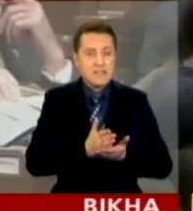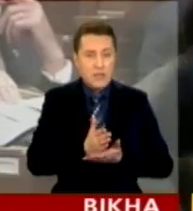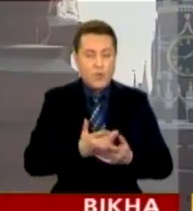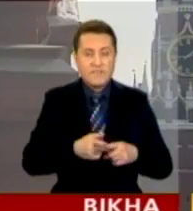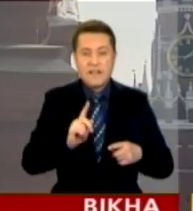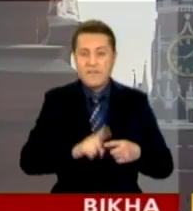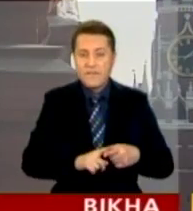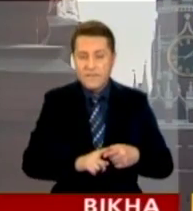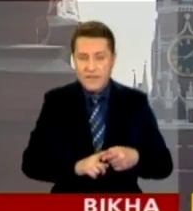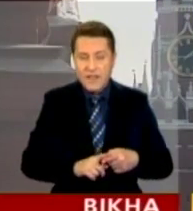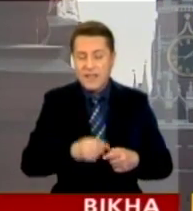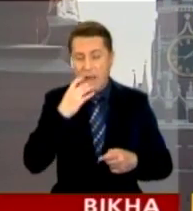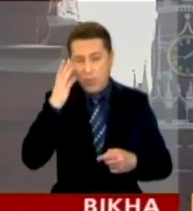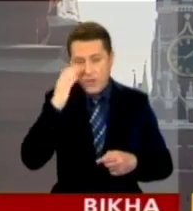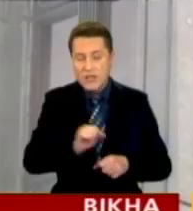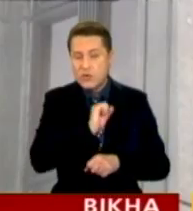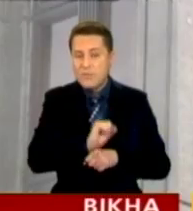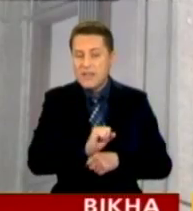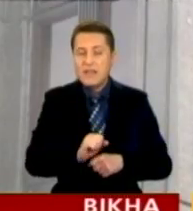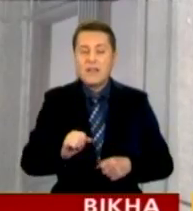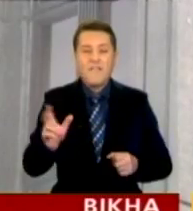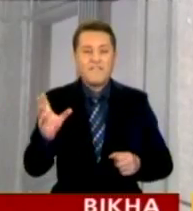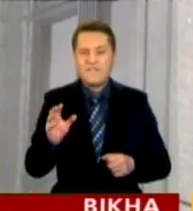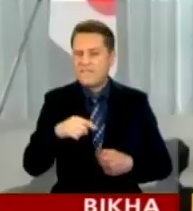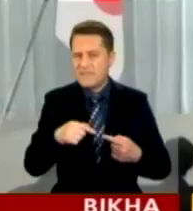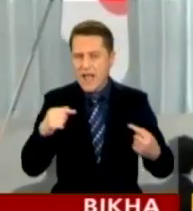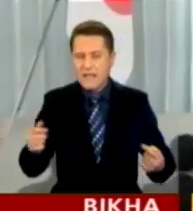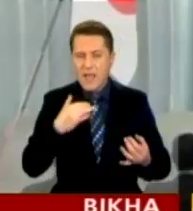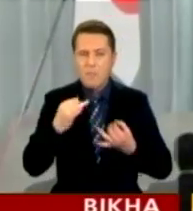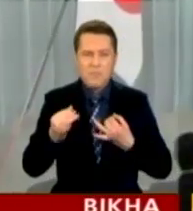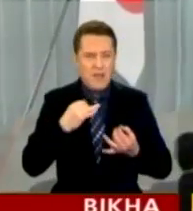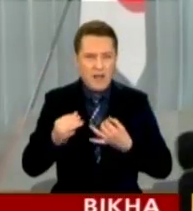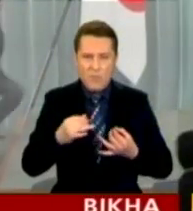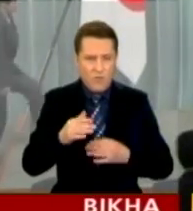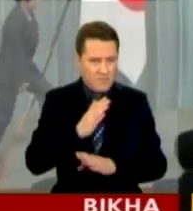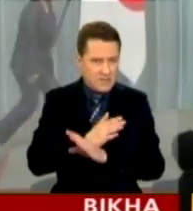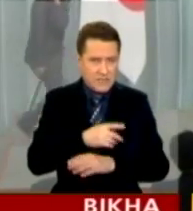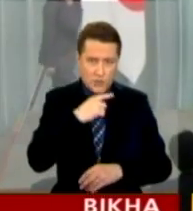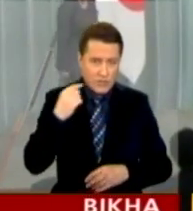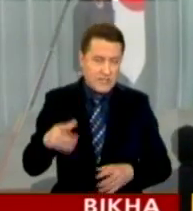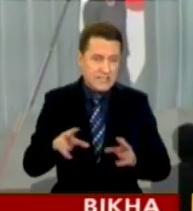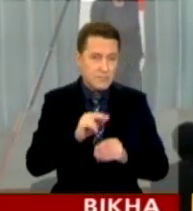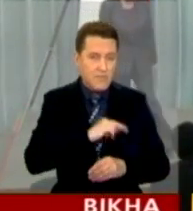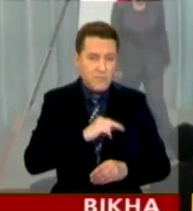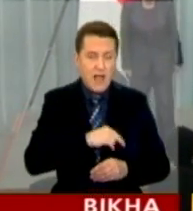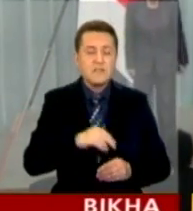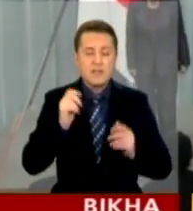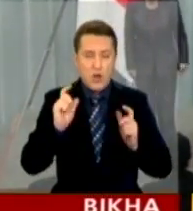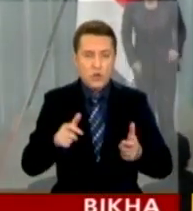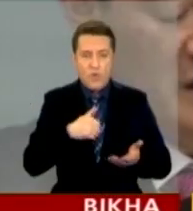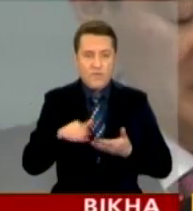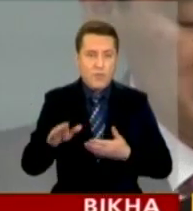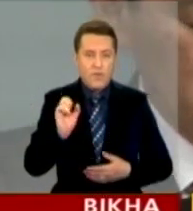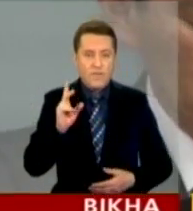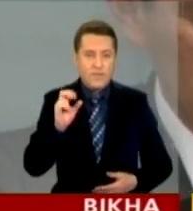Японія зупинила всякі перемови з Росією щодо інвестування і спрощення візового режиму від співпраці з Росією готові відмовитися у